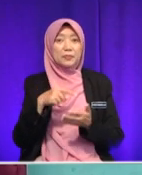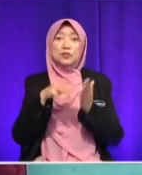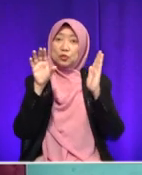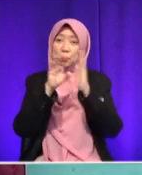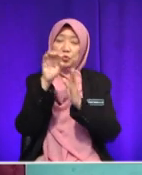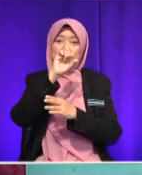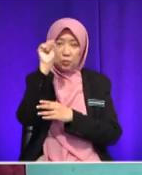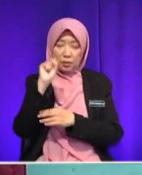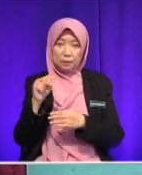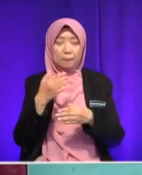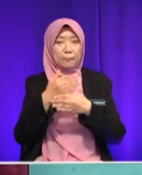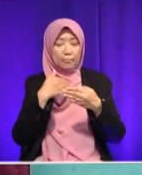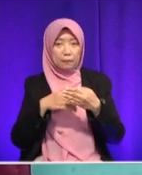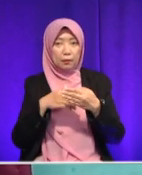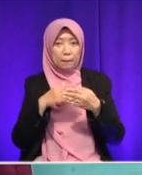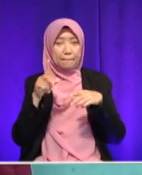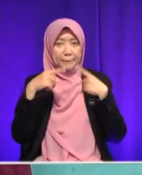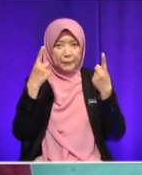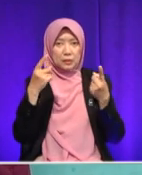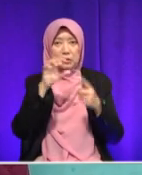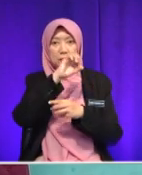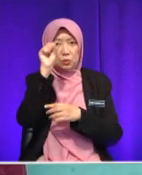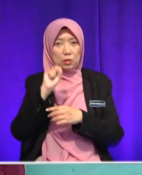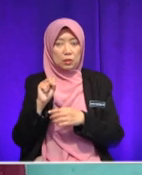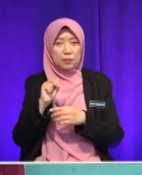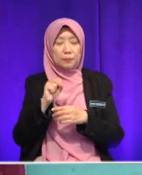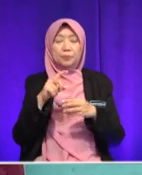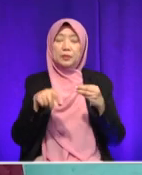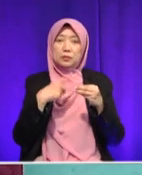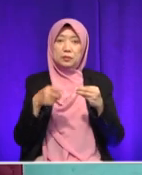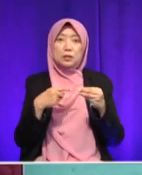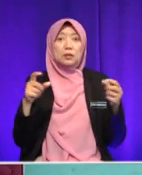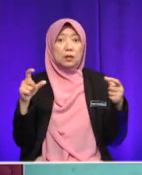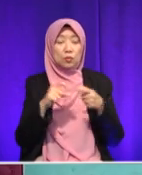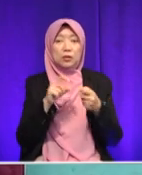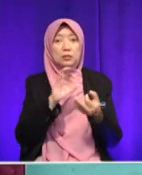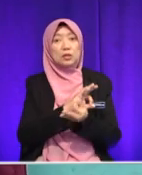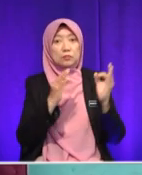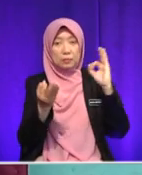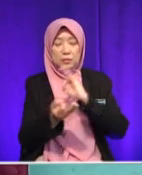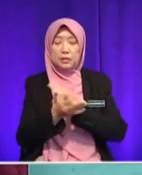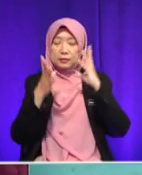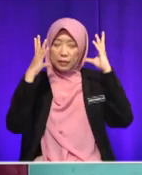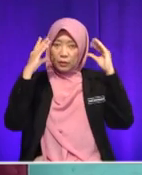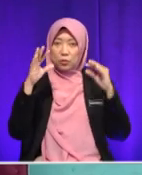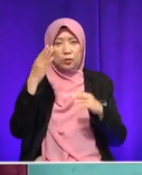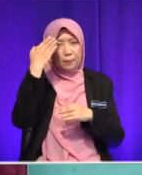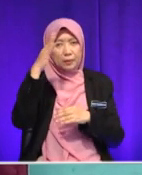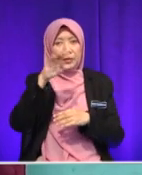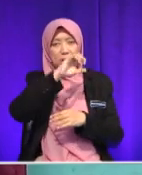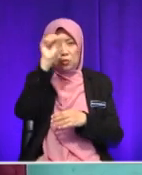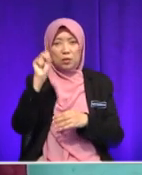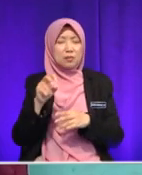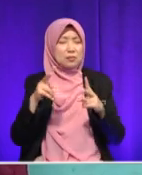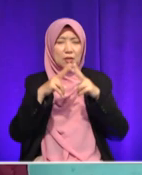Okay, sebelum cikgu pergi kepada soalan yang berkaitan dengan gabungan transformasi, cikgu beri anda soalan yang sangat-sangat